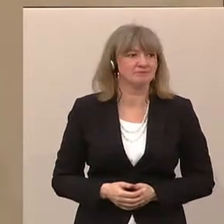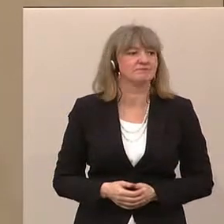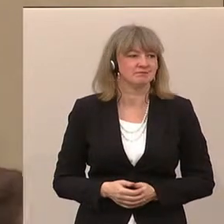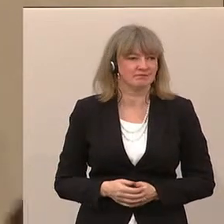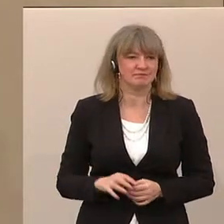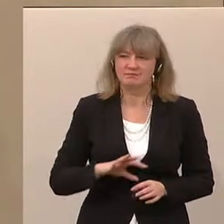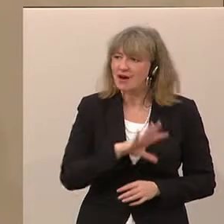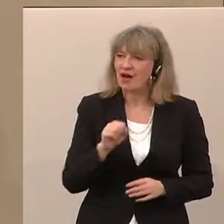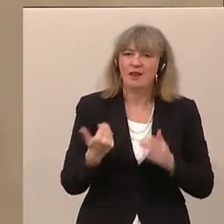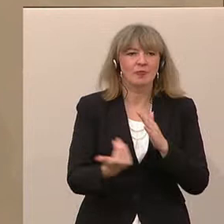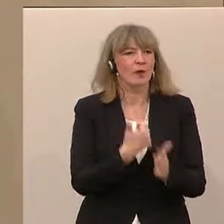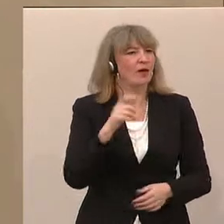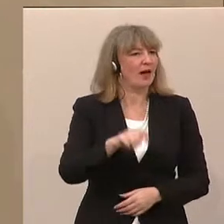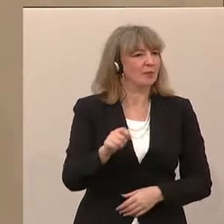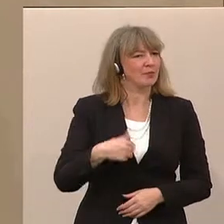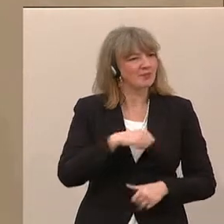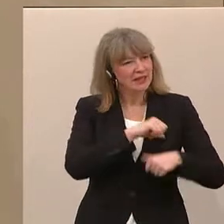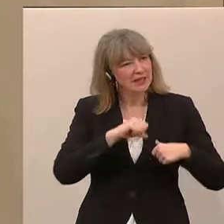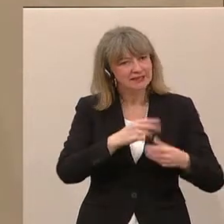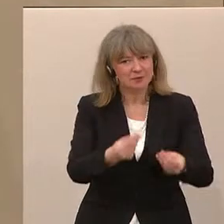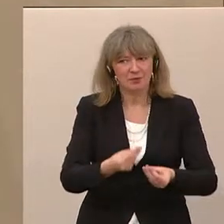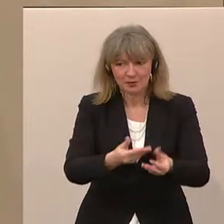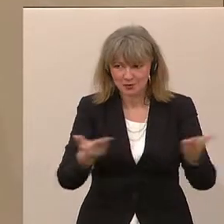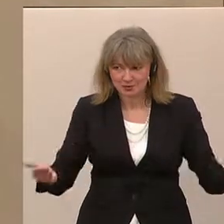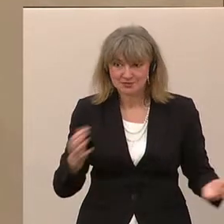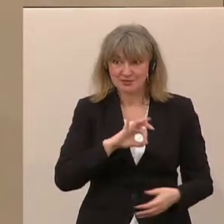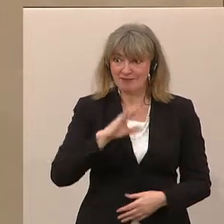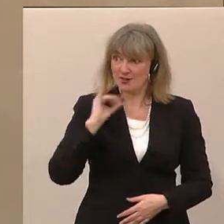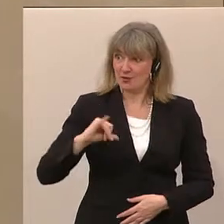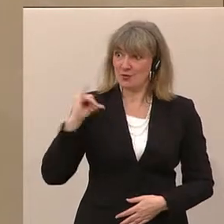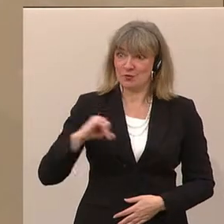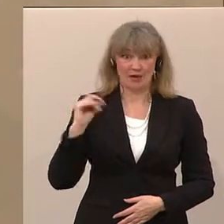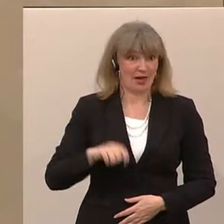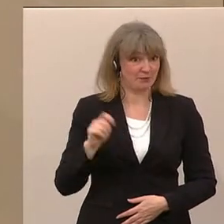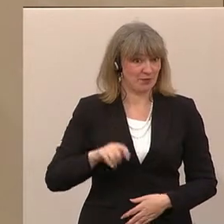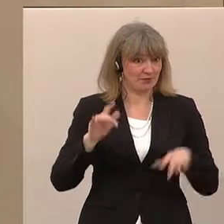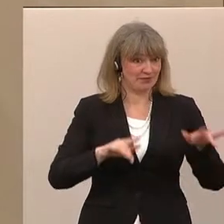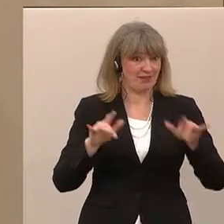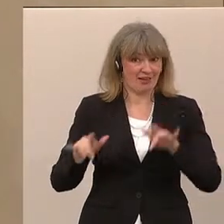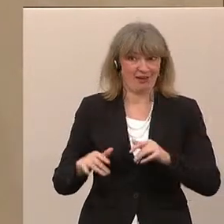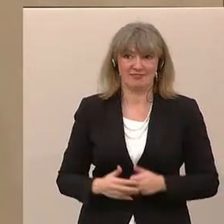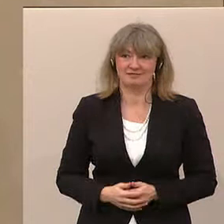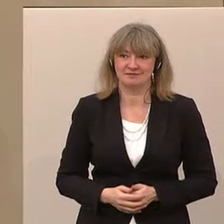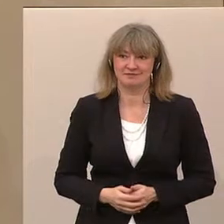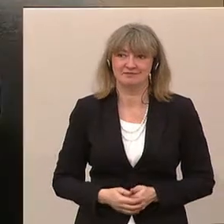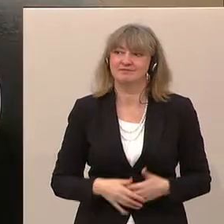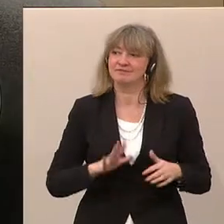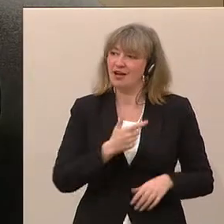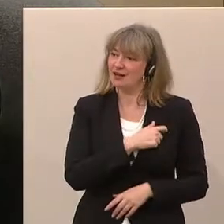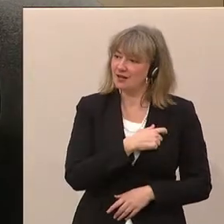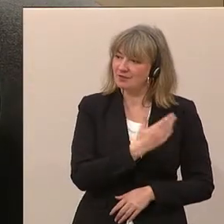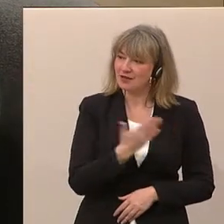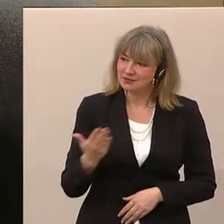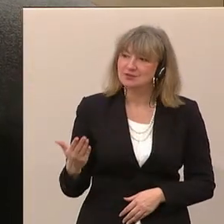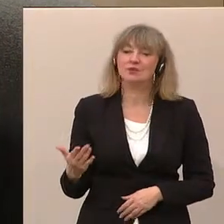neuen Abgeordneten recht herzlich zu begrüßen. Es sind ja sehr, sehr viele junge Abgeordnete auch hier. In allen Fraktionen haben